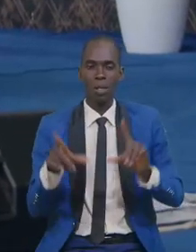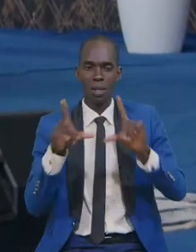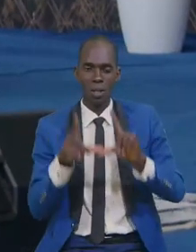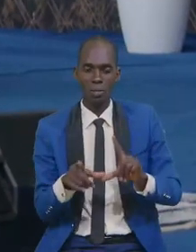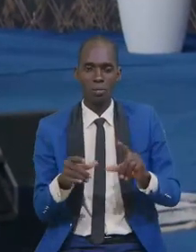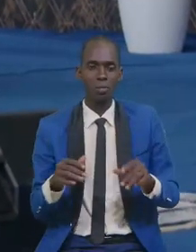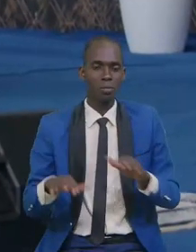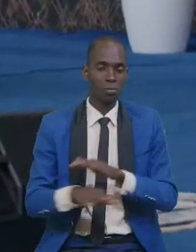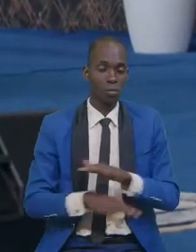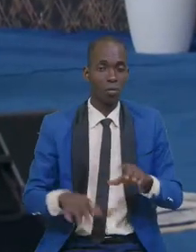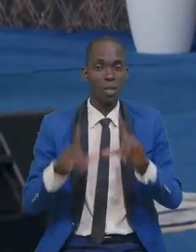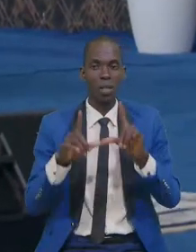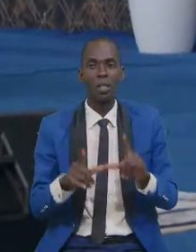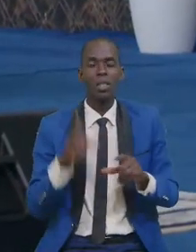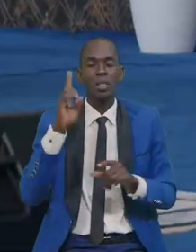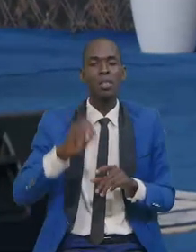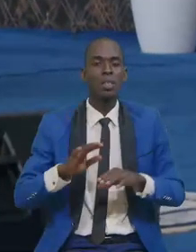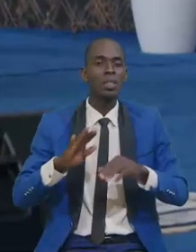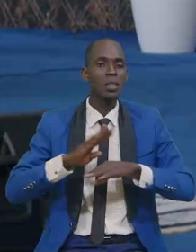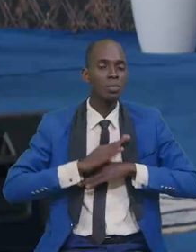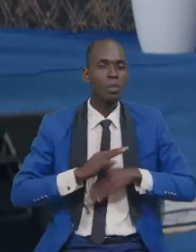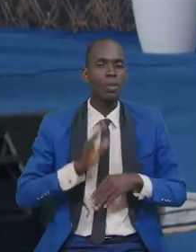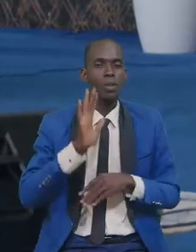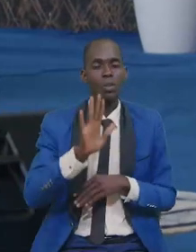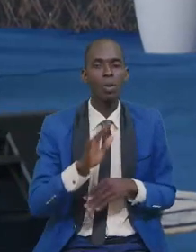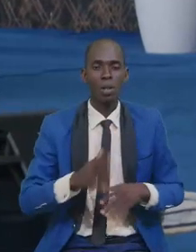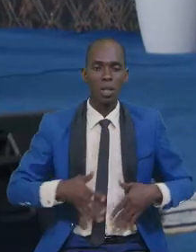rassasie ta bouche de